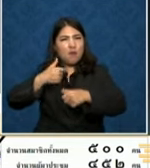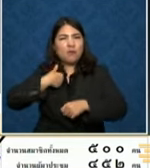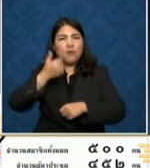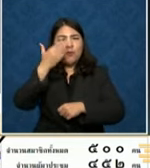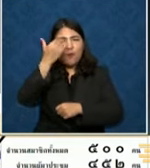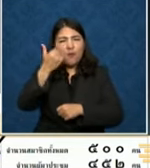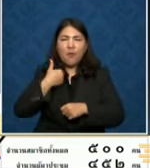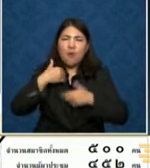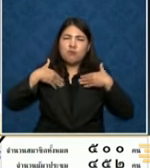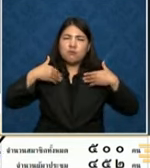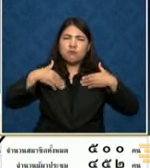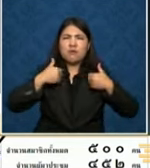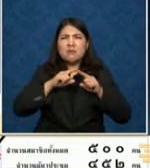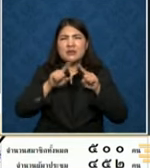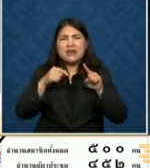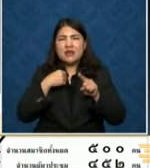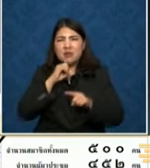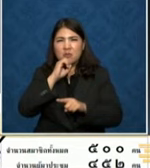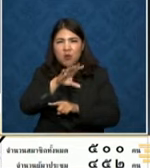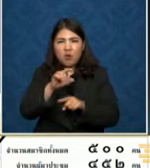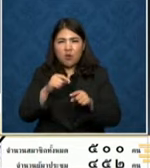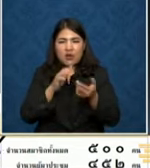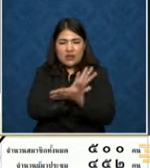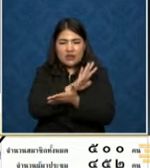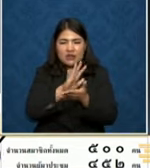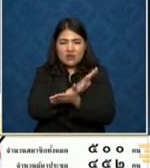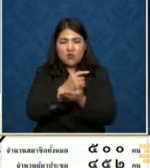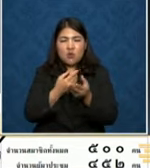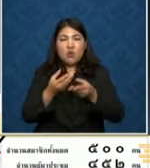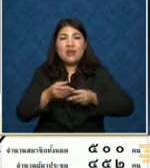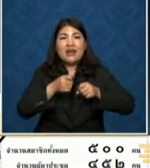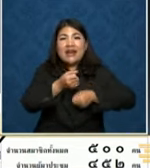าโฉนดเพื่อการเกษตรไปเปรียบเทียบกับ